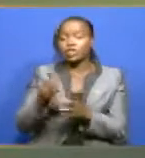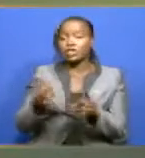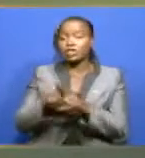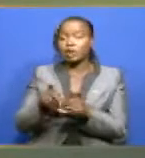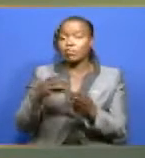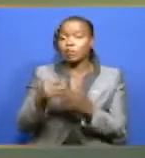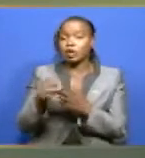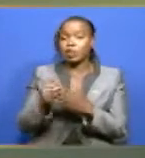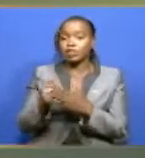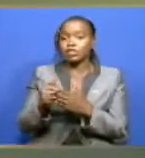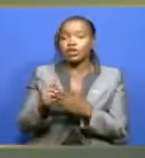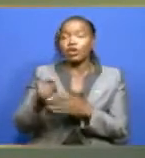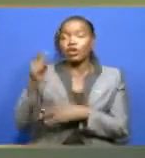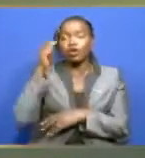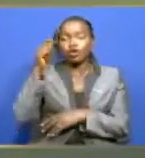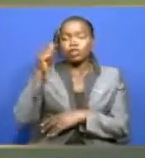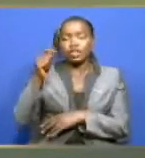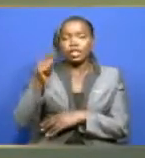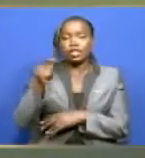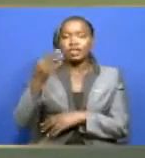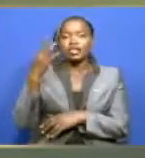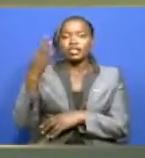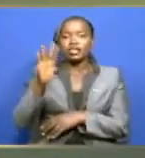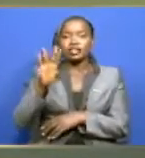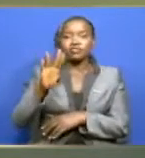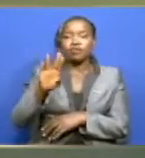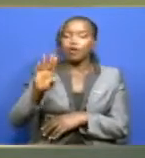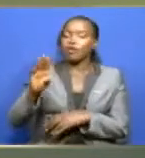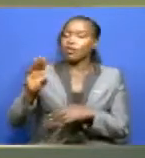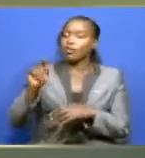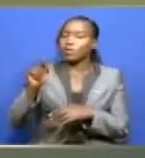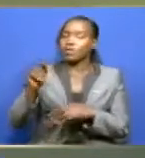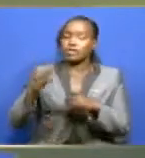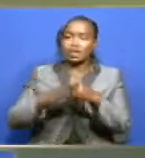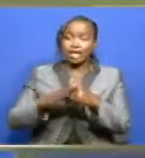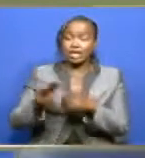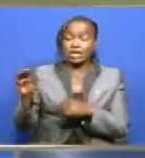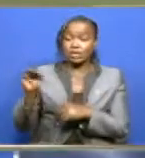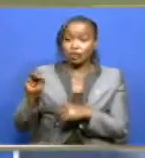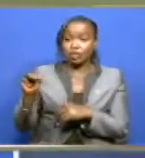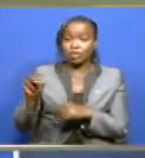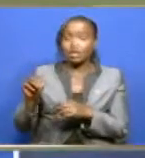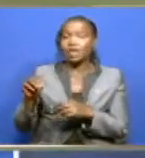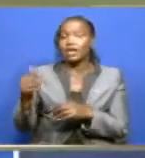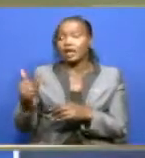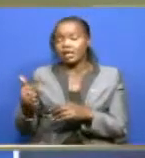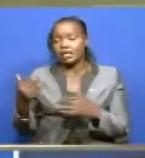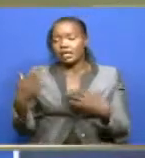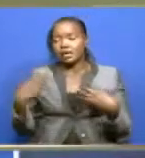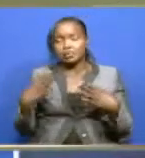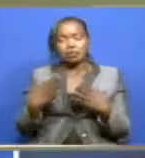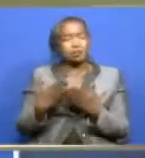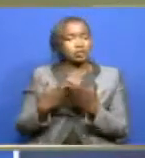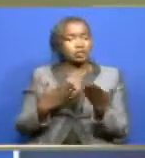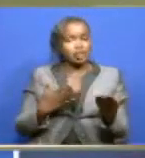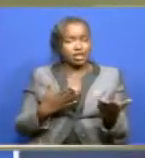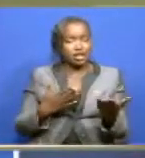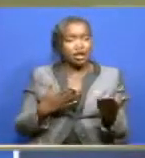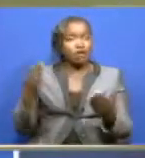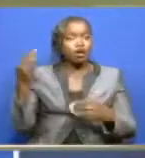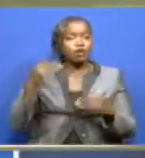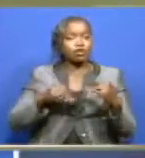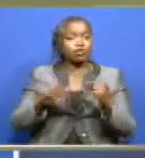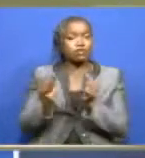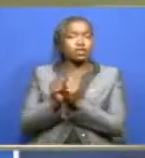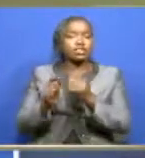ya utoaji zabuni ya shillingi millioni 34.9. Gavana huyo na washtakiwa 20 wenza wanakabiliwa na mashtaka